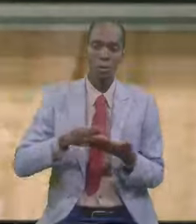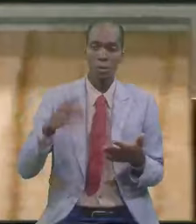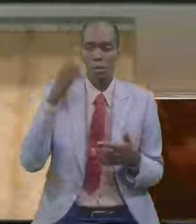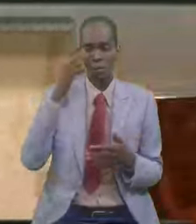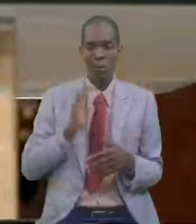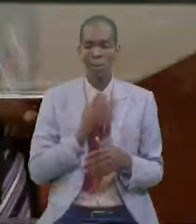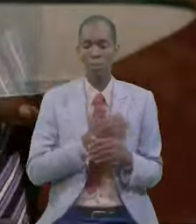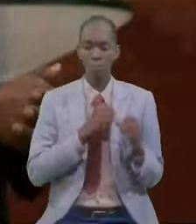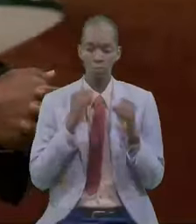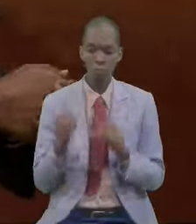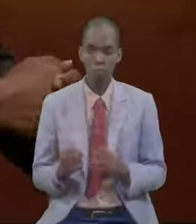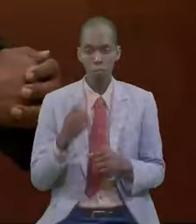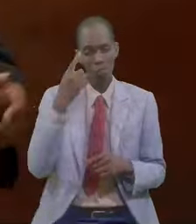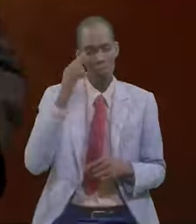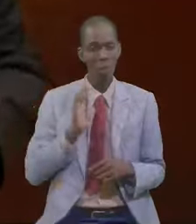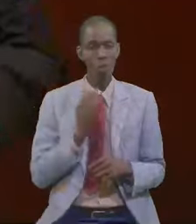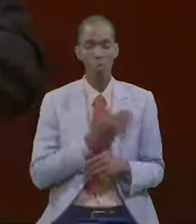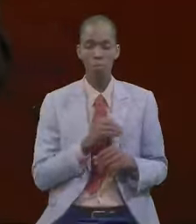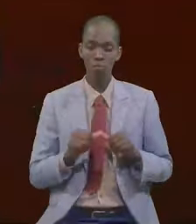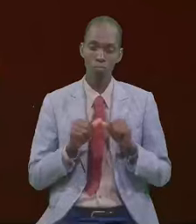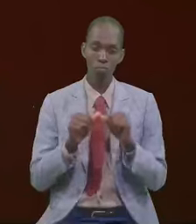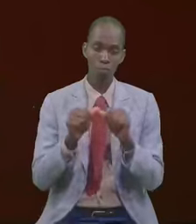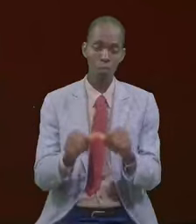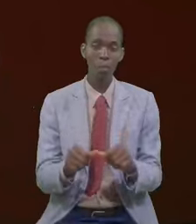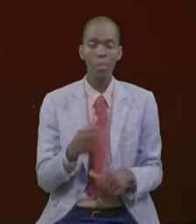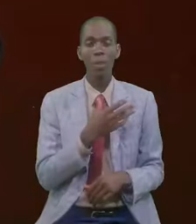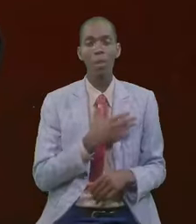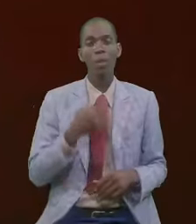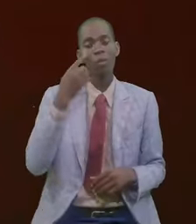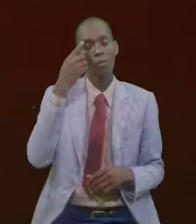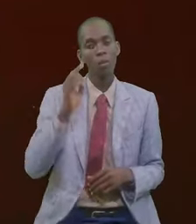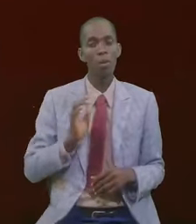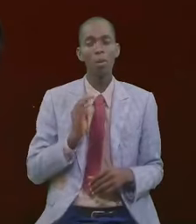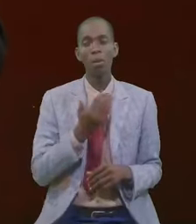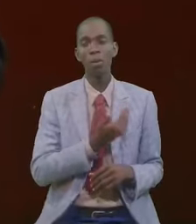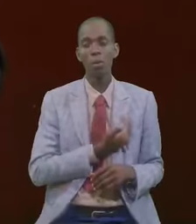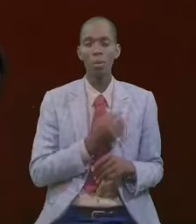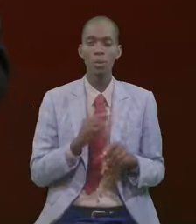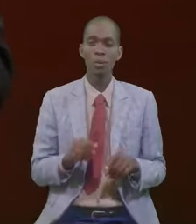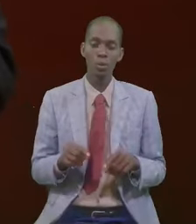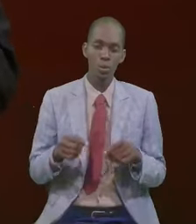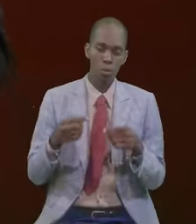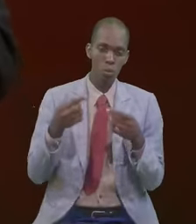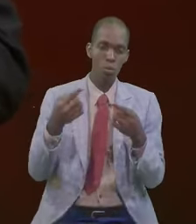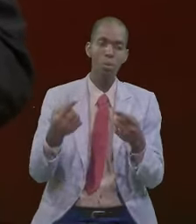notre force, pour notre fermeté et pour notre